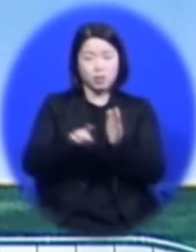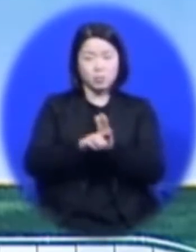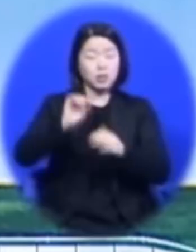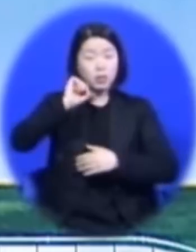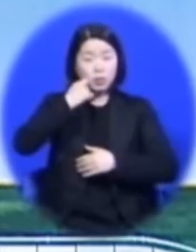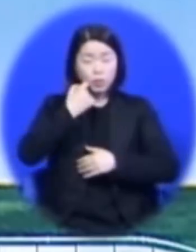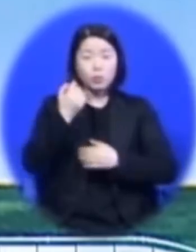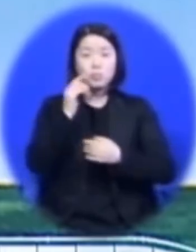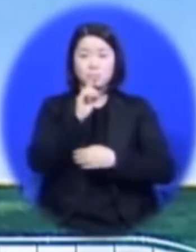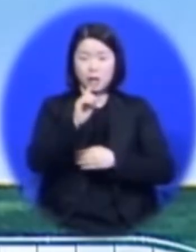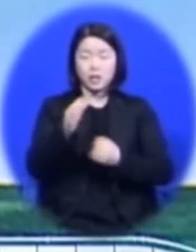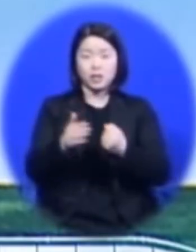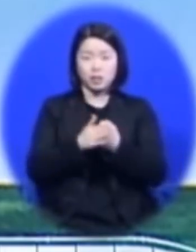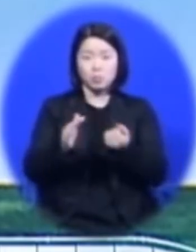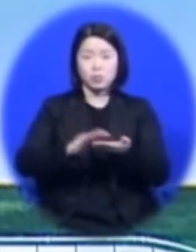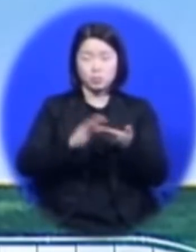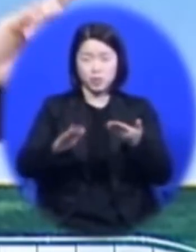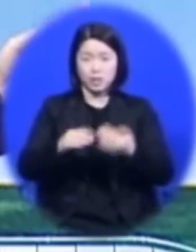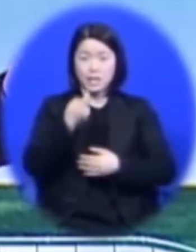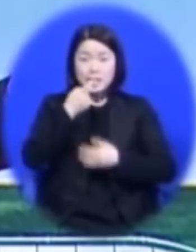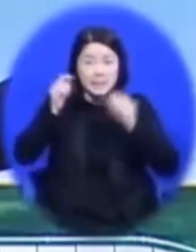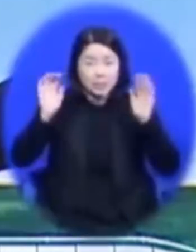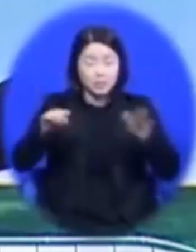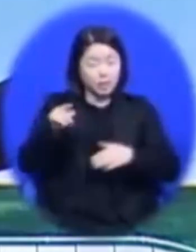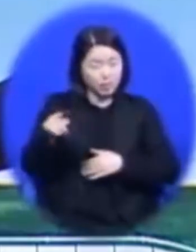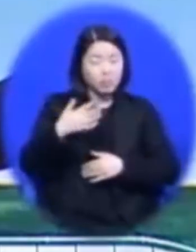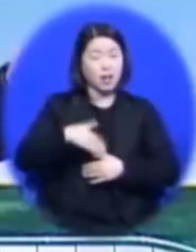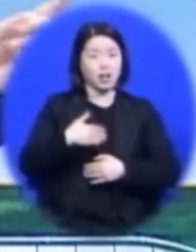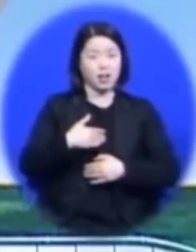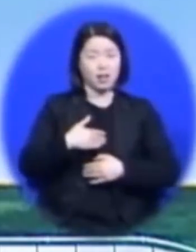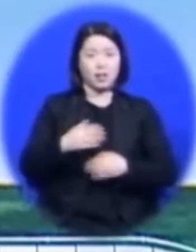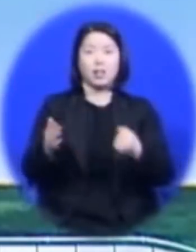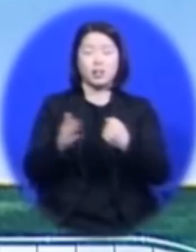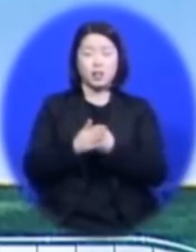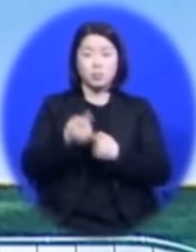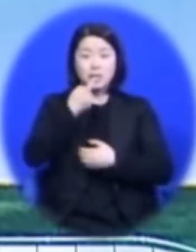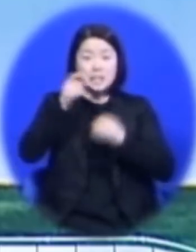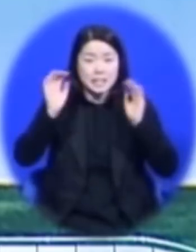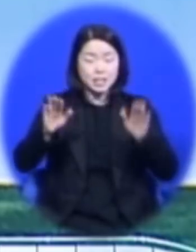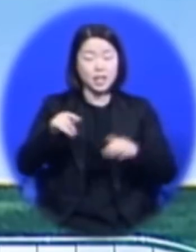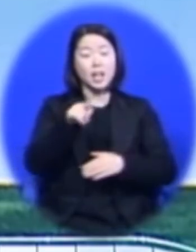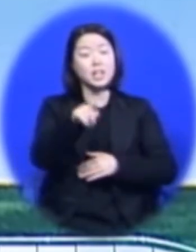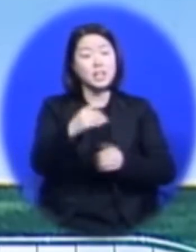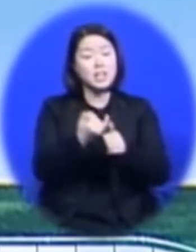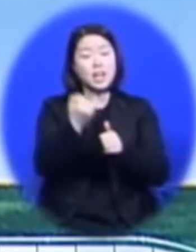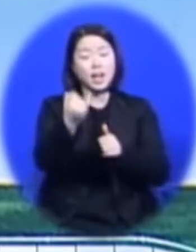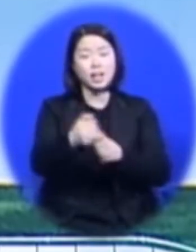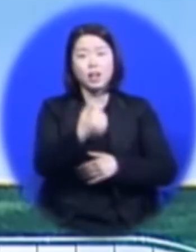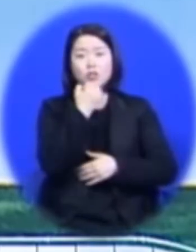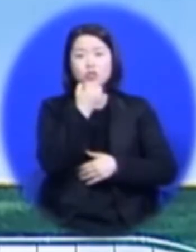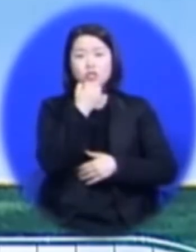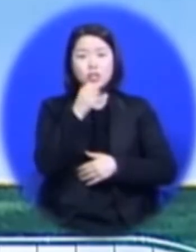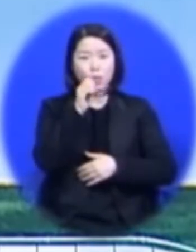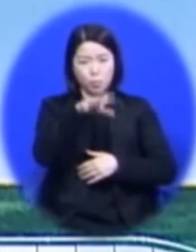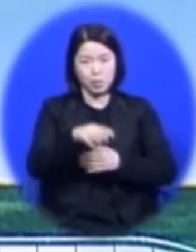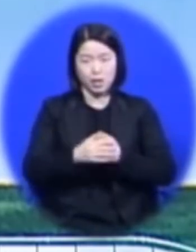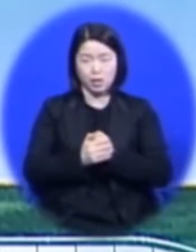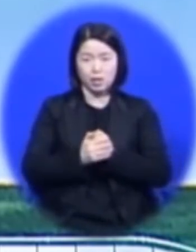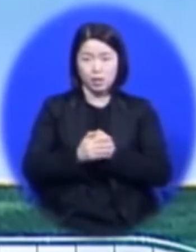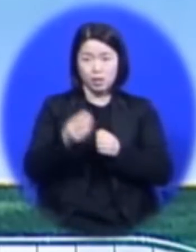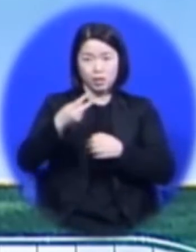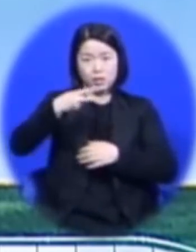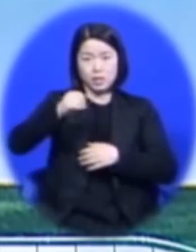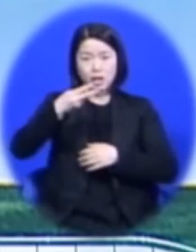이야기니까 천사가 그 걸 알았습니다 그래서 전사가 내 아내가 웃는다고 이야기해서 사라가